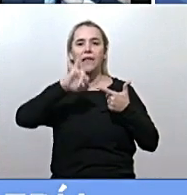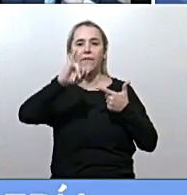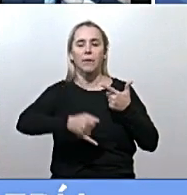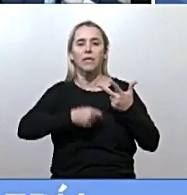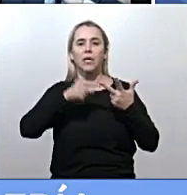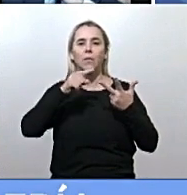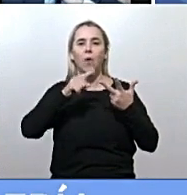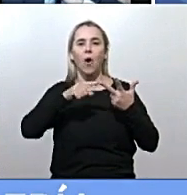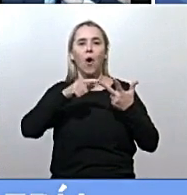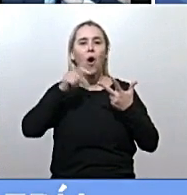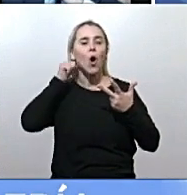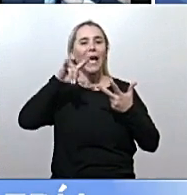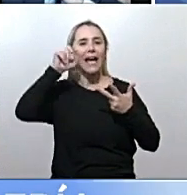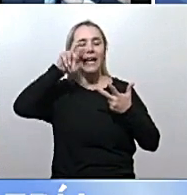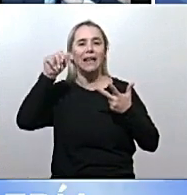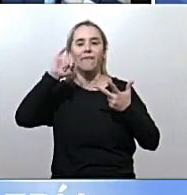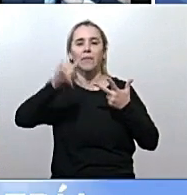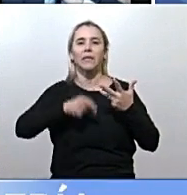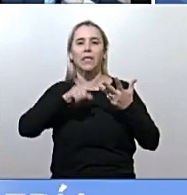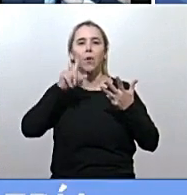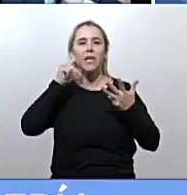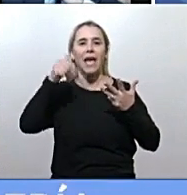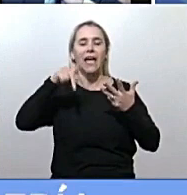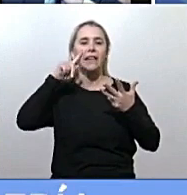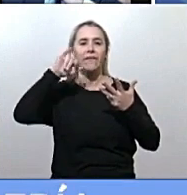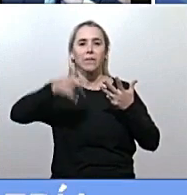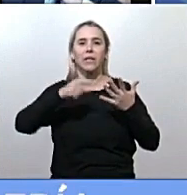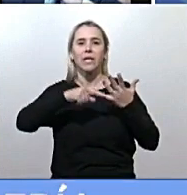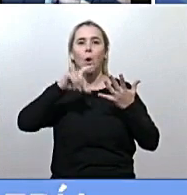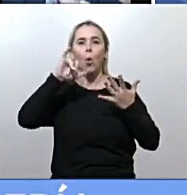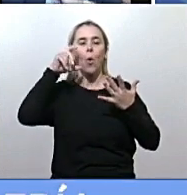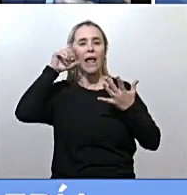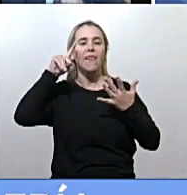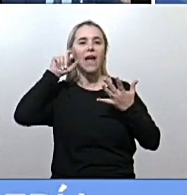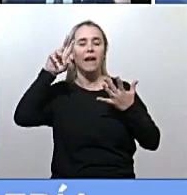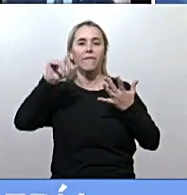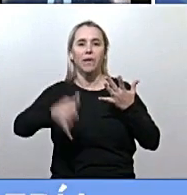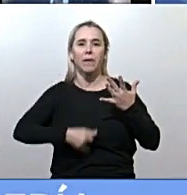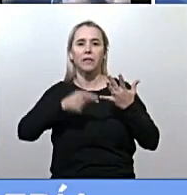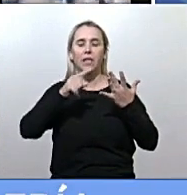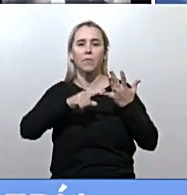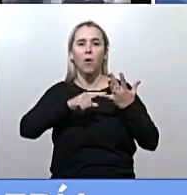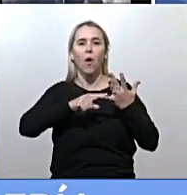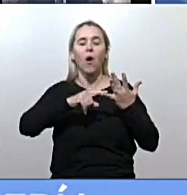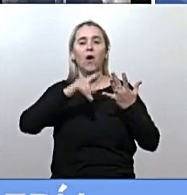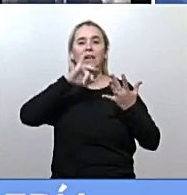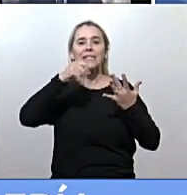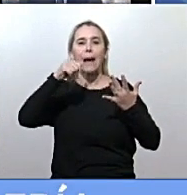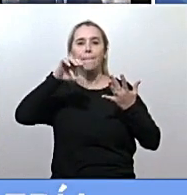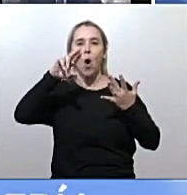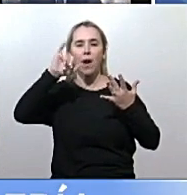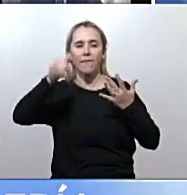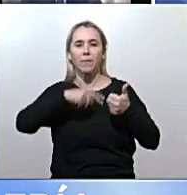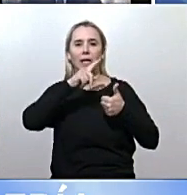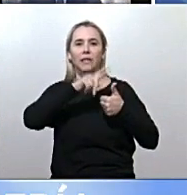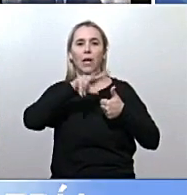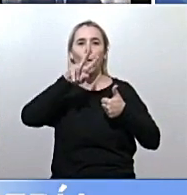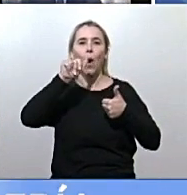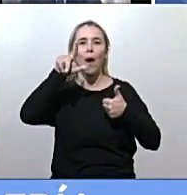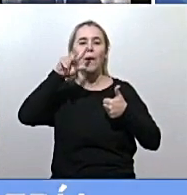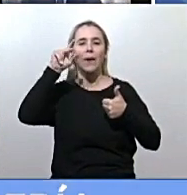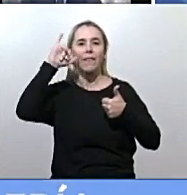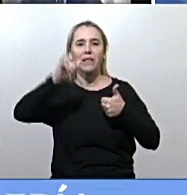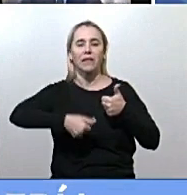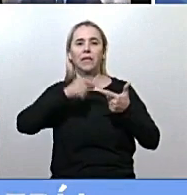afirmativo. Guerra, afirmativo. Yani, afirmativo. Cuéder, afirmativo. Liave, afirmativo. Ledema Abdala Zamora, afirmativo. López Valverde,